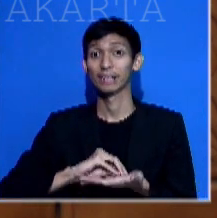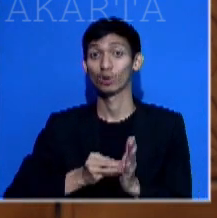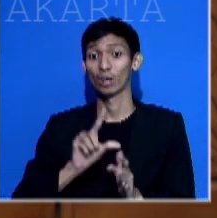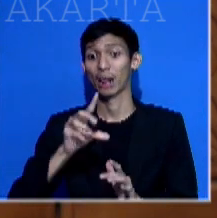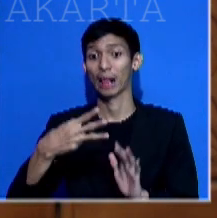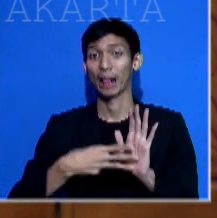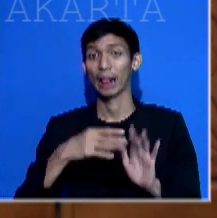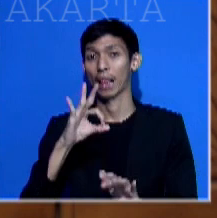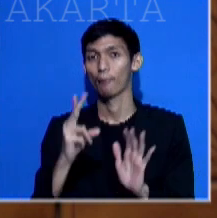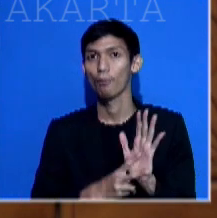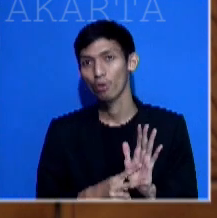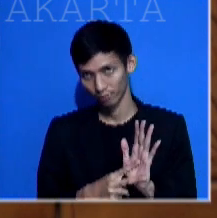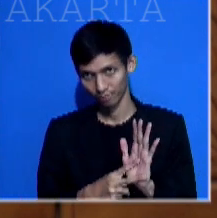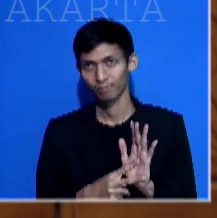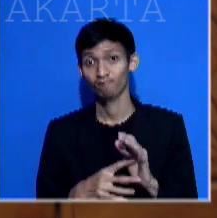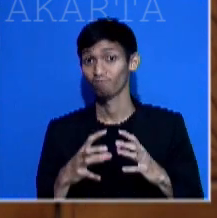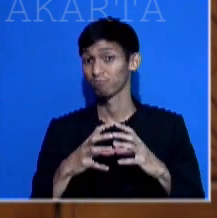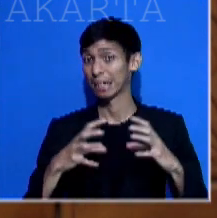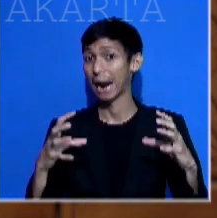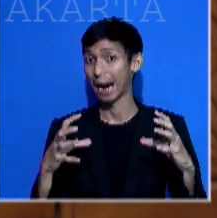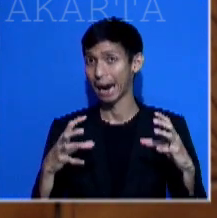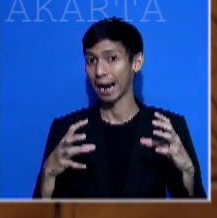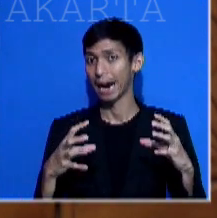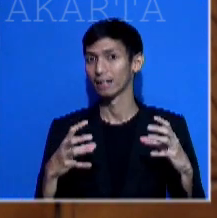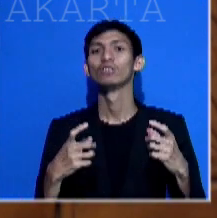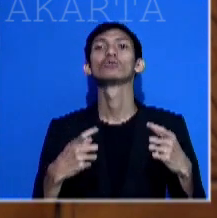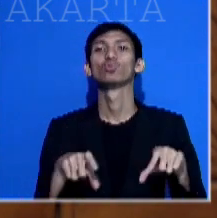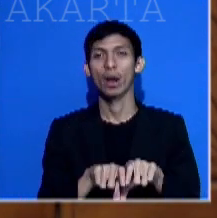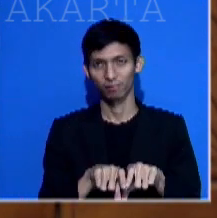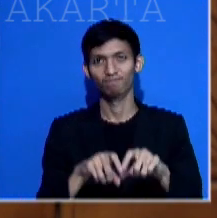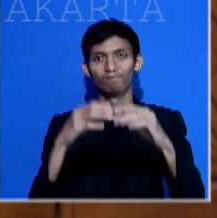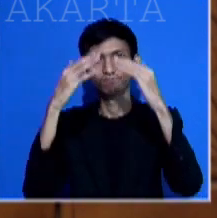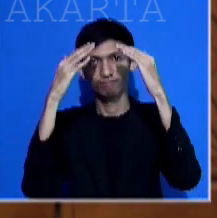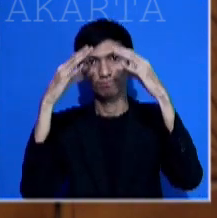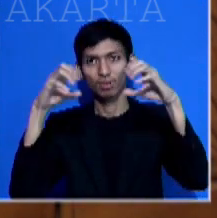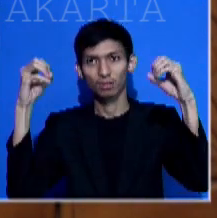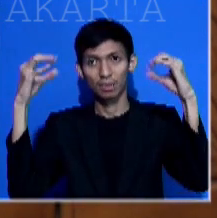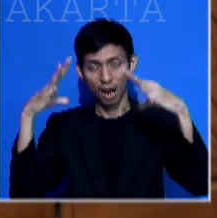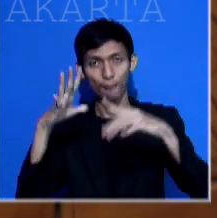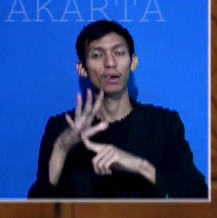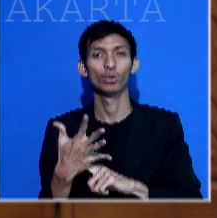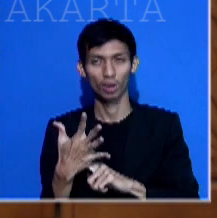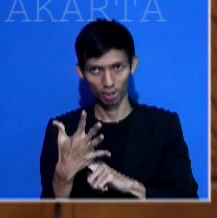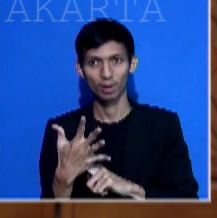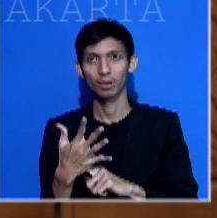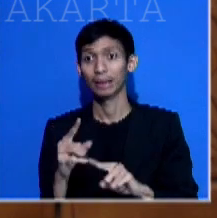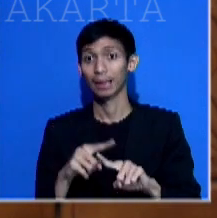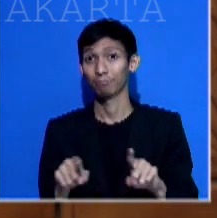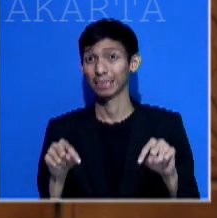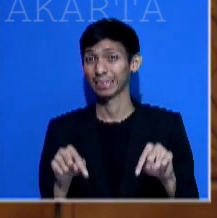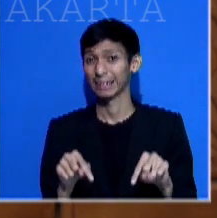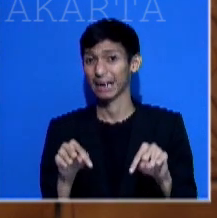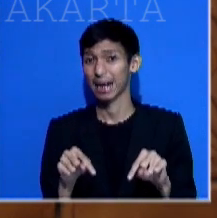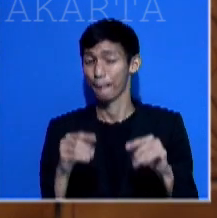ingkang gadah ukuran ageng kanyata ugi cocok dipun tanam ing hawa benter Bantul. Nanging imanipun dereng kathah kadang tani